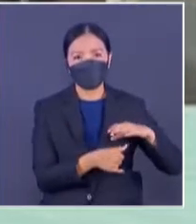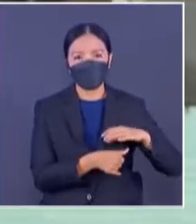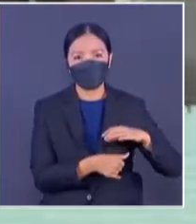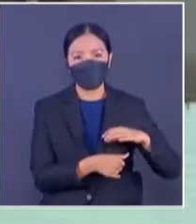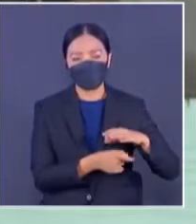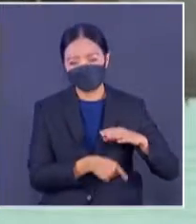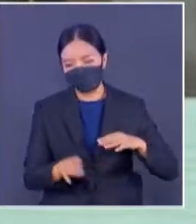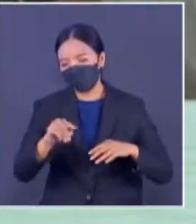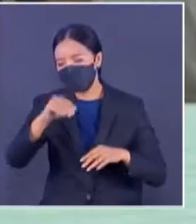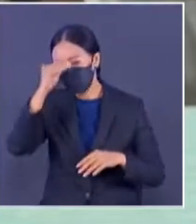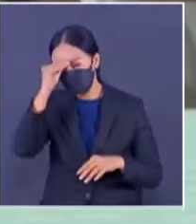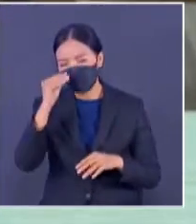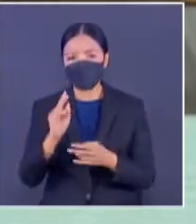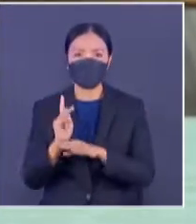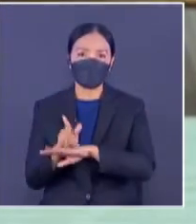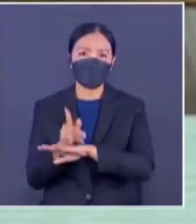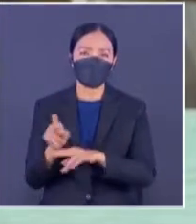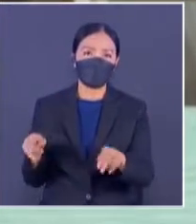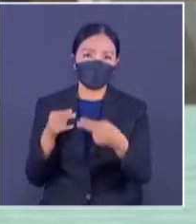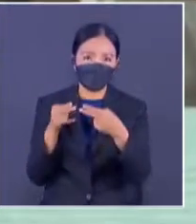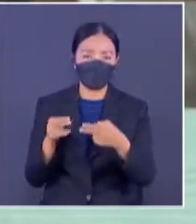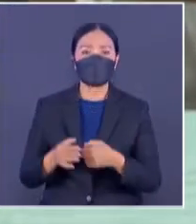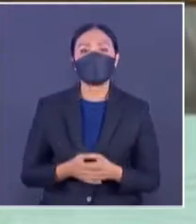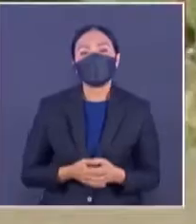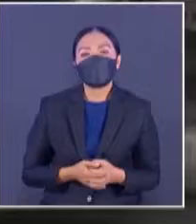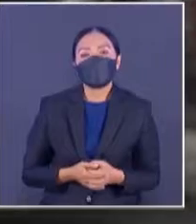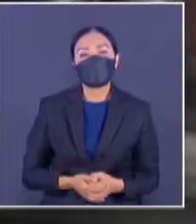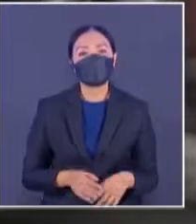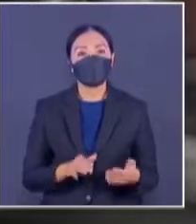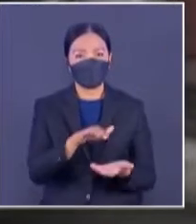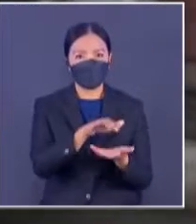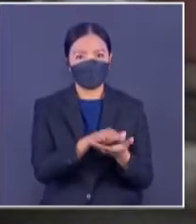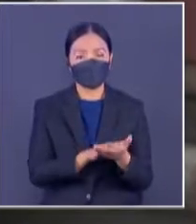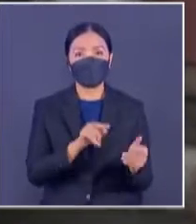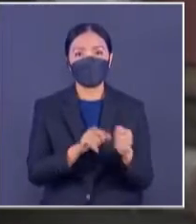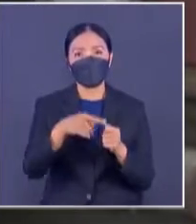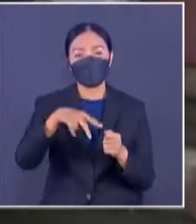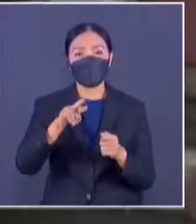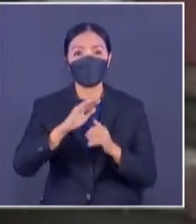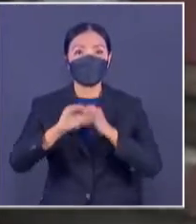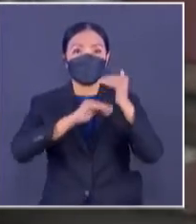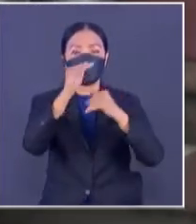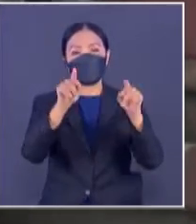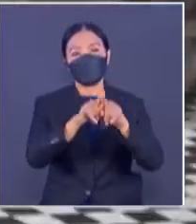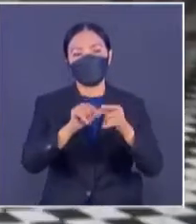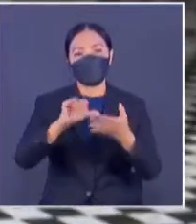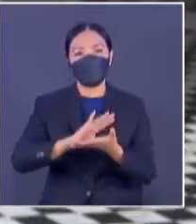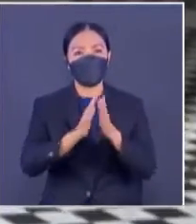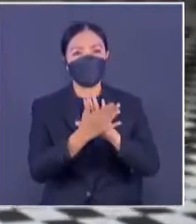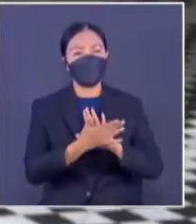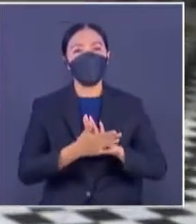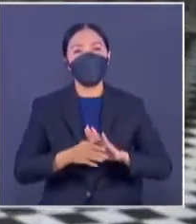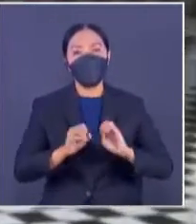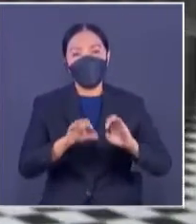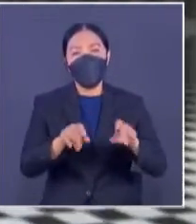รับไปเรียนออนไลน์เลยนะครับส่วนที่โรงเรียนพรเจริญอำเภอพรเจริญครับก็มีการออกประกาศเรื่องการปรับการเรียนการสอนของสถ